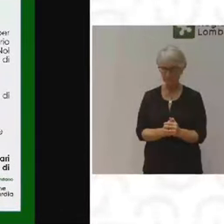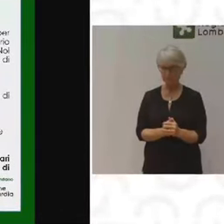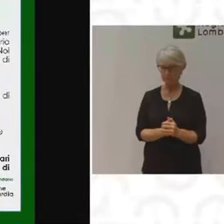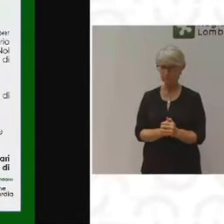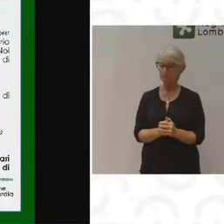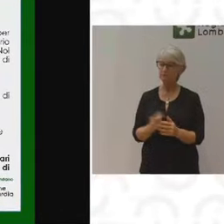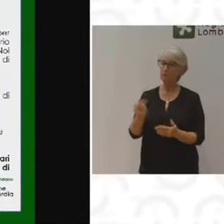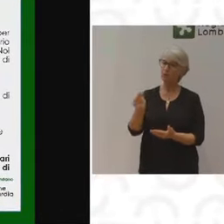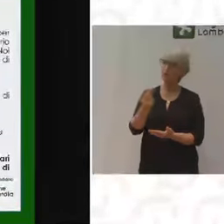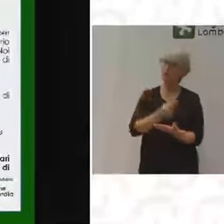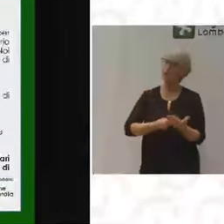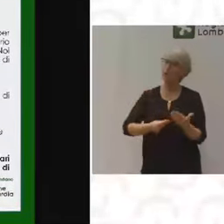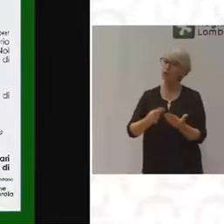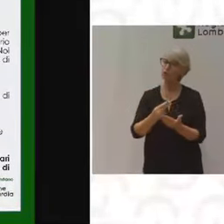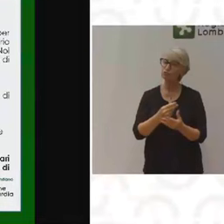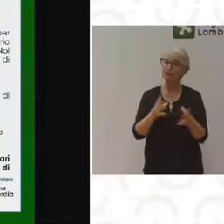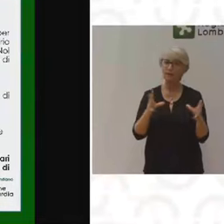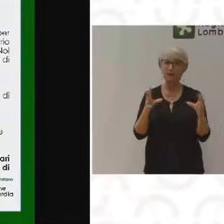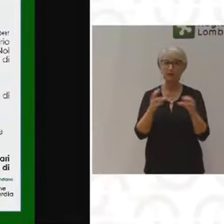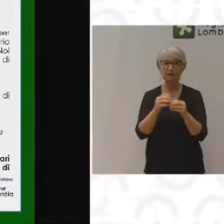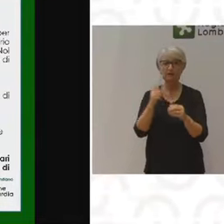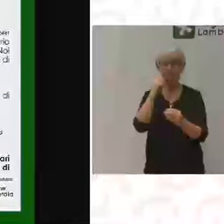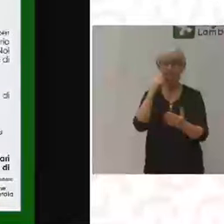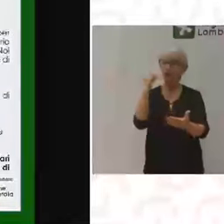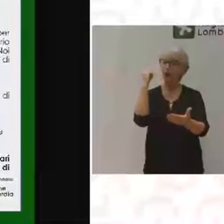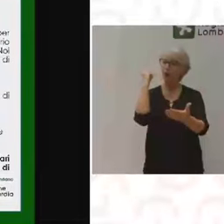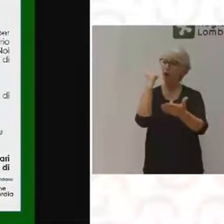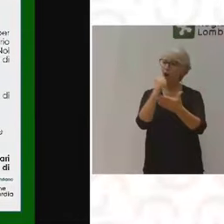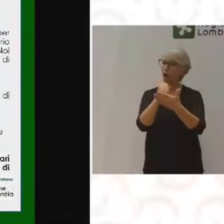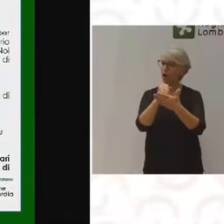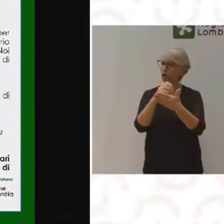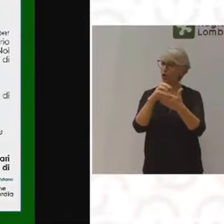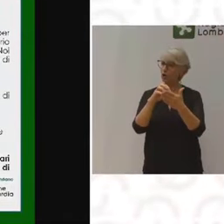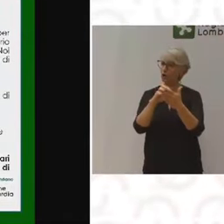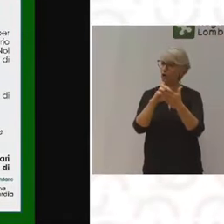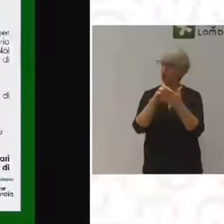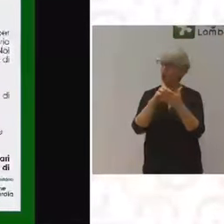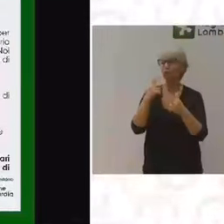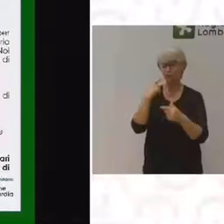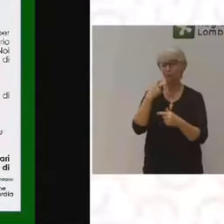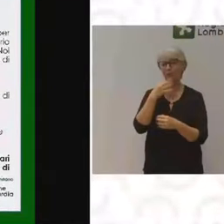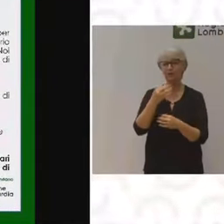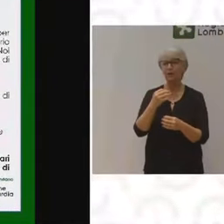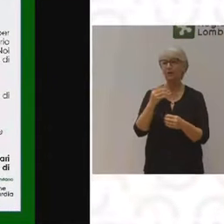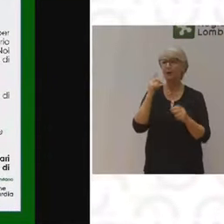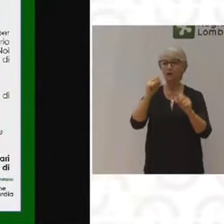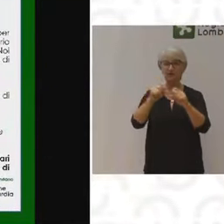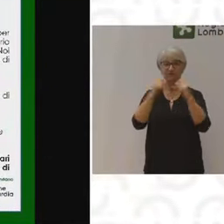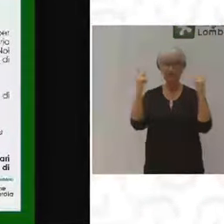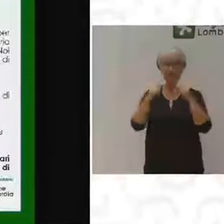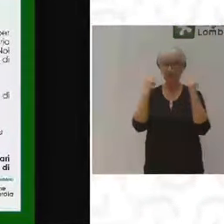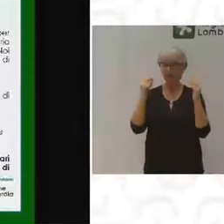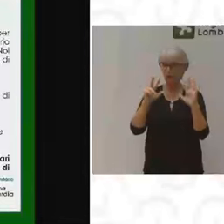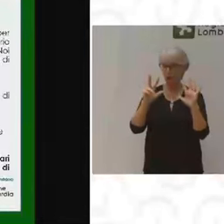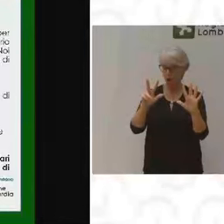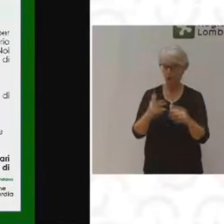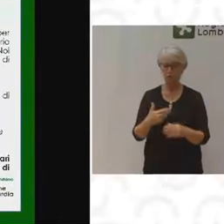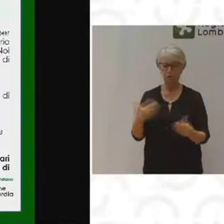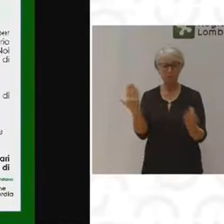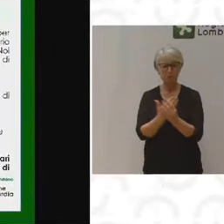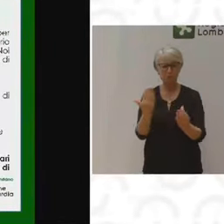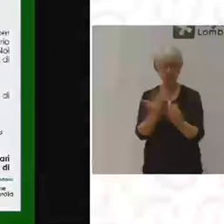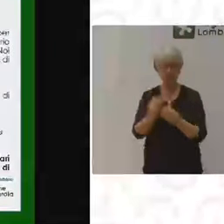Il progetto nel suo insieme ha visto un logo, immagine coordinata che poi brevemente presento, 8 video, dei materiali di